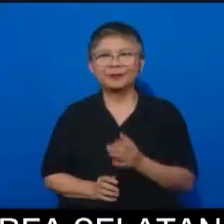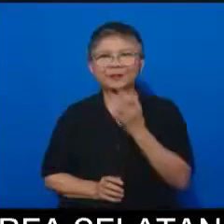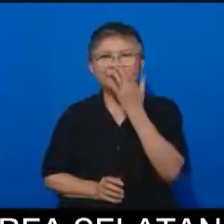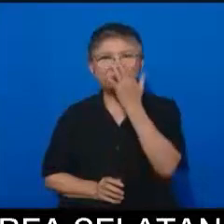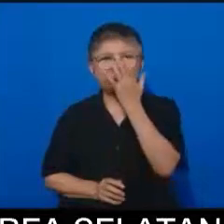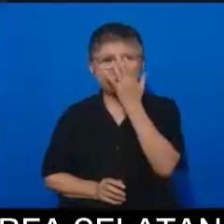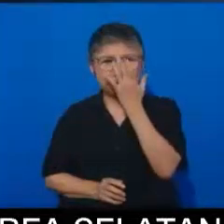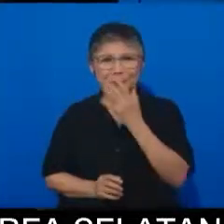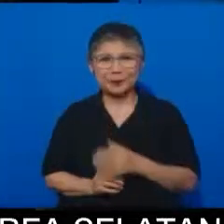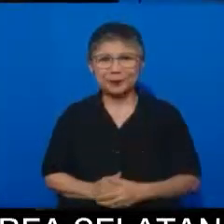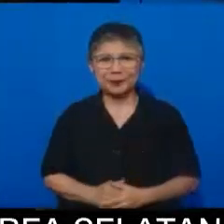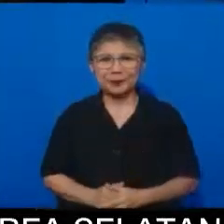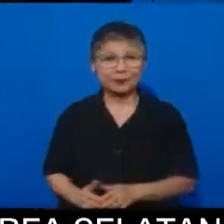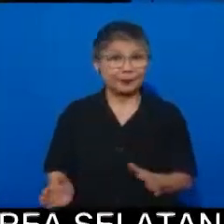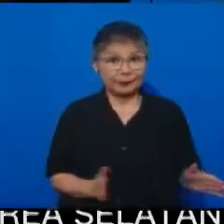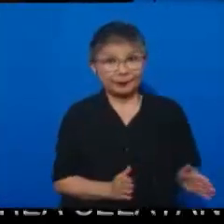kebobolan